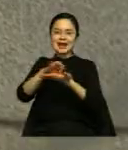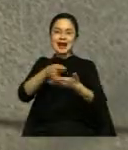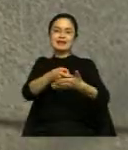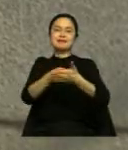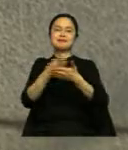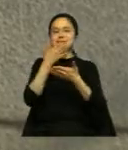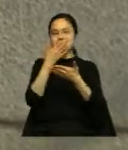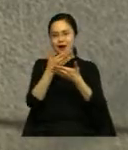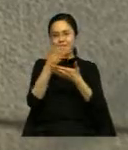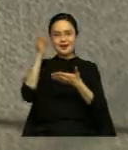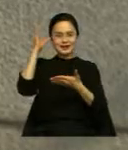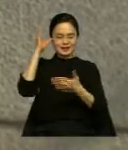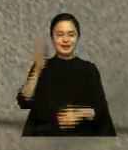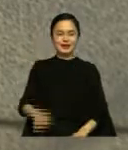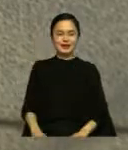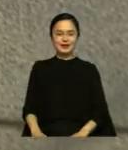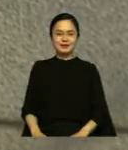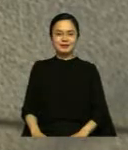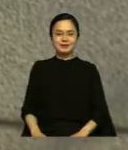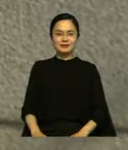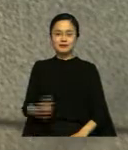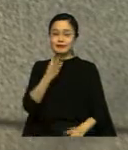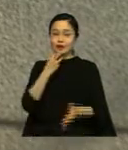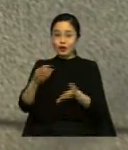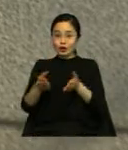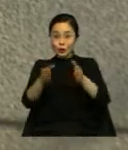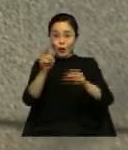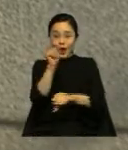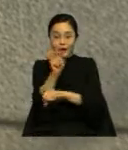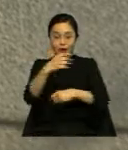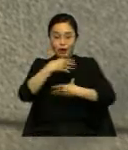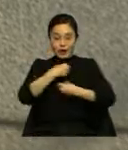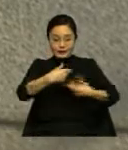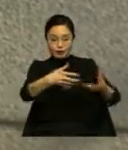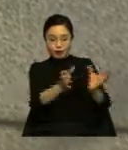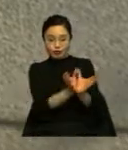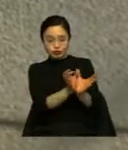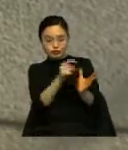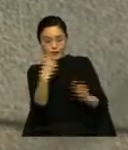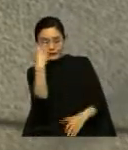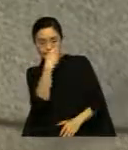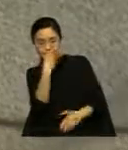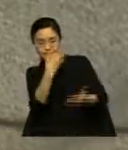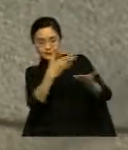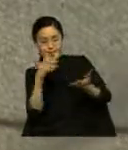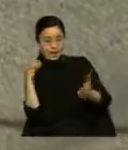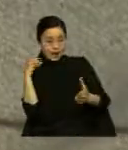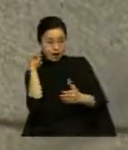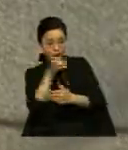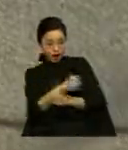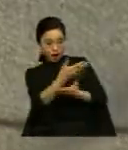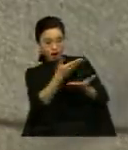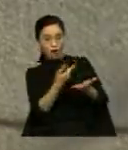남양주시는 경기도와 행정안전부 승인 등을 거쳐 올해 안에 관련 조례를 정비하는